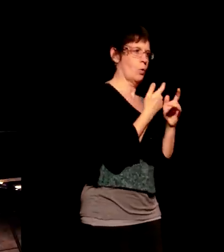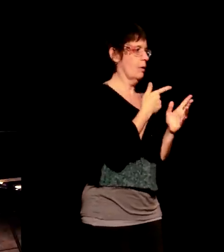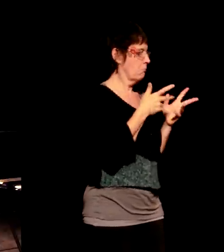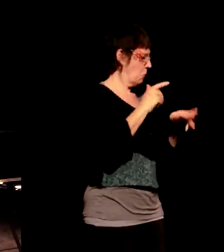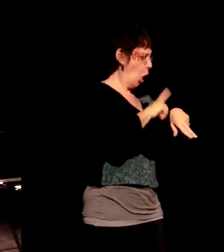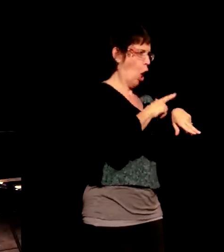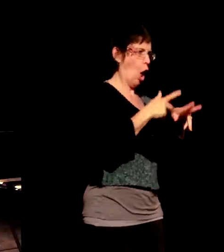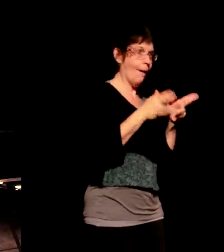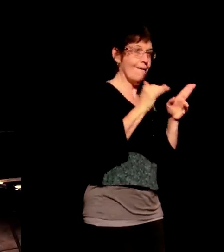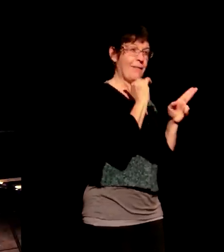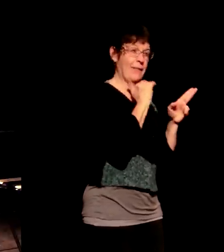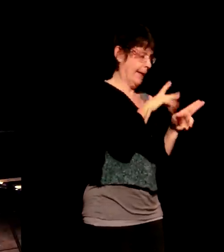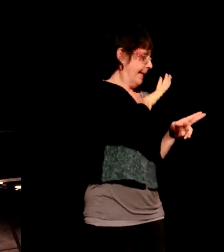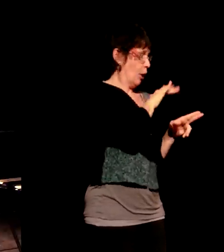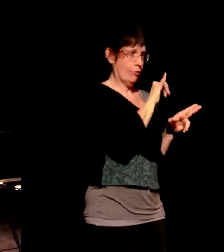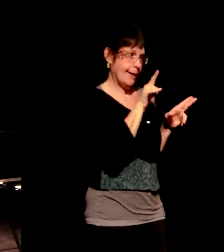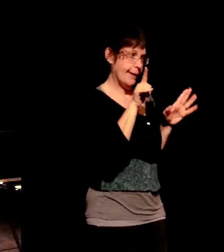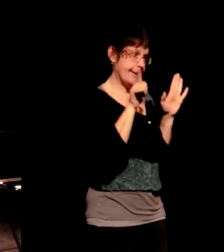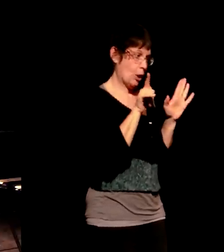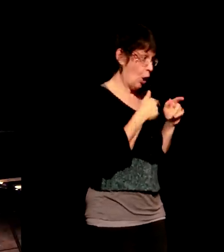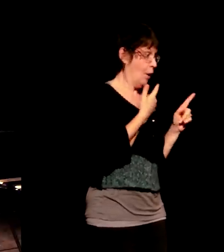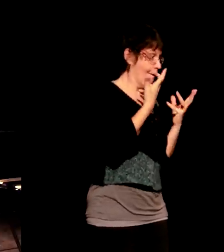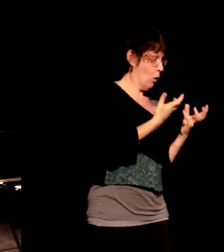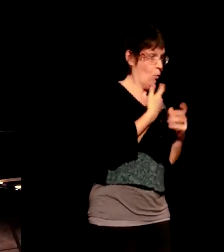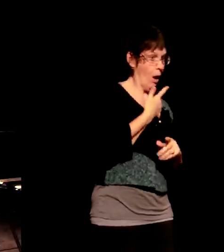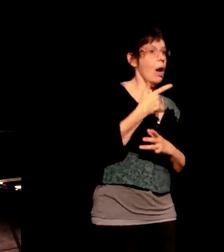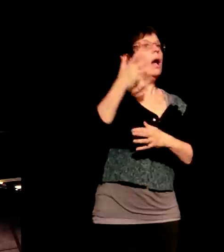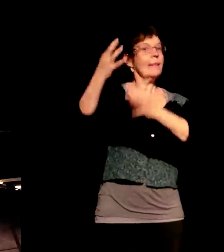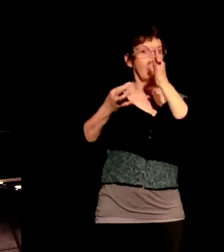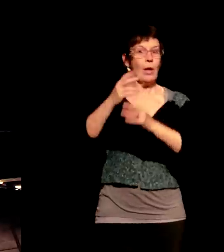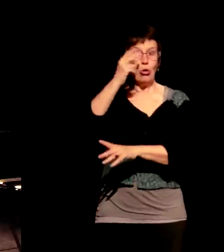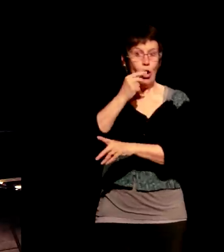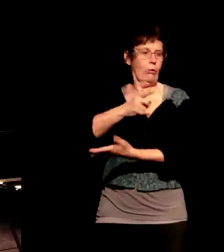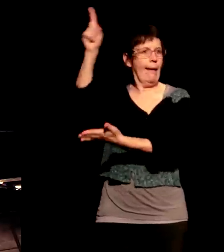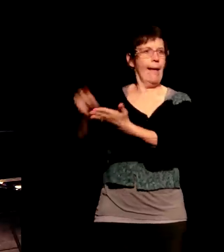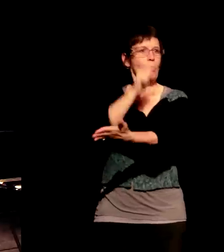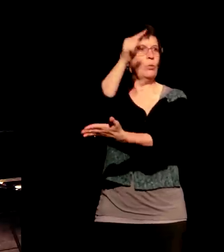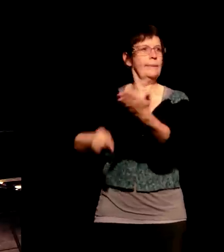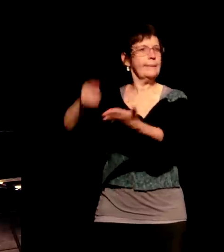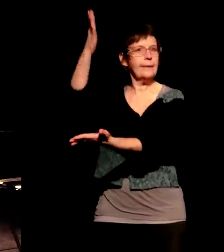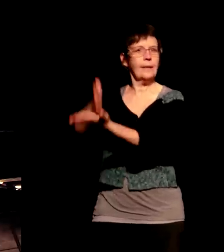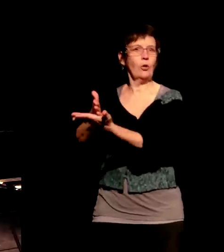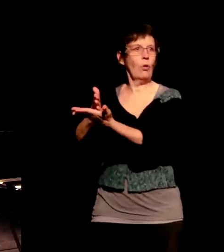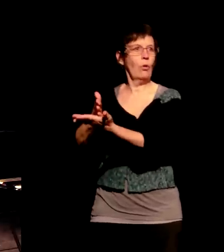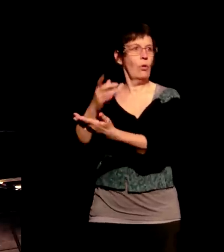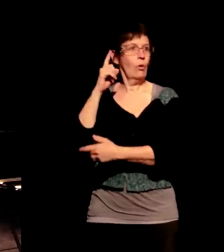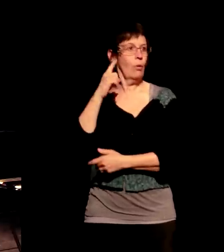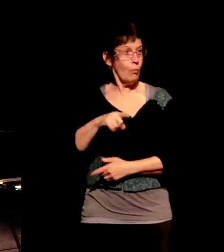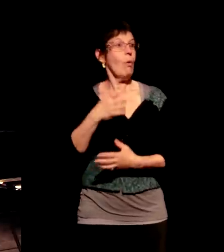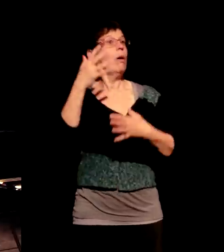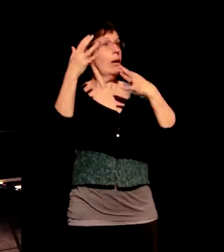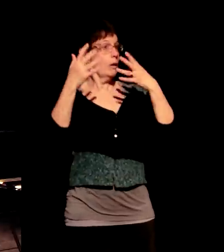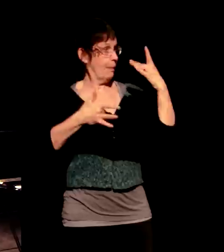7h, pour invalider la décision du tribunal administratif de Nantes pour que le spectacle à 20h ne puisse pas avoir lieu. Le spectacle à 20h n'a pas lieu,